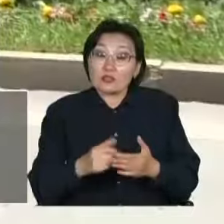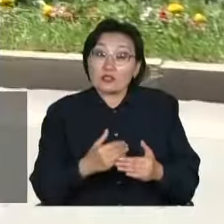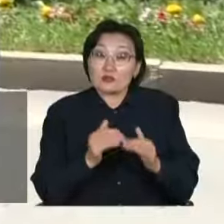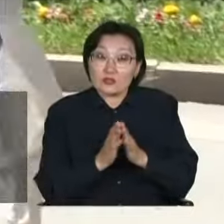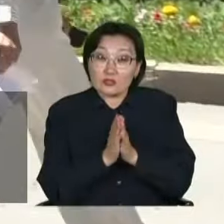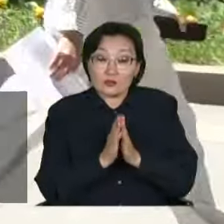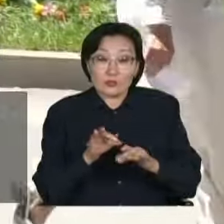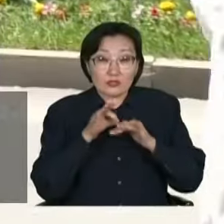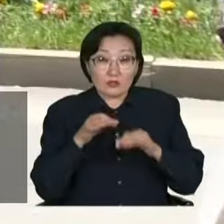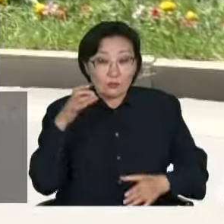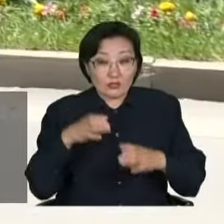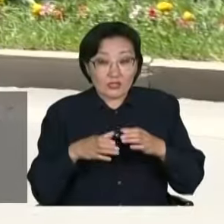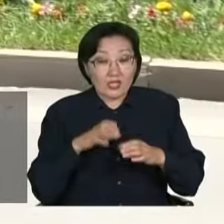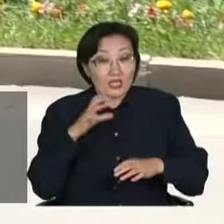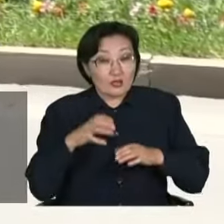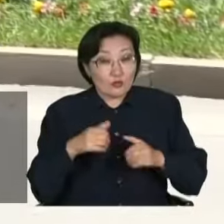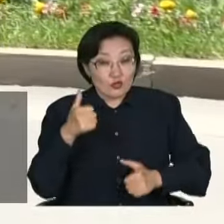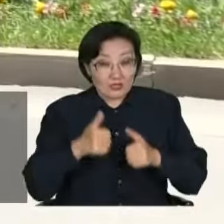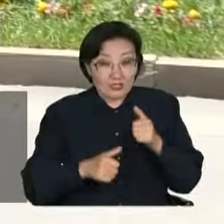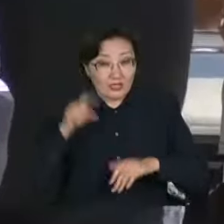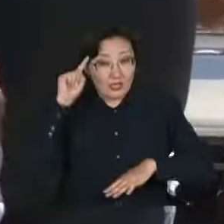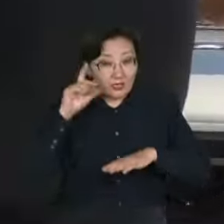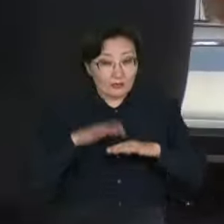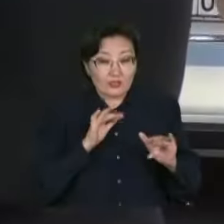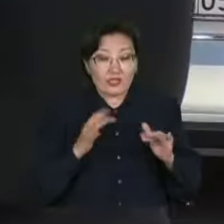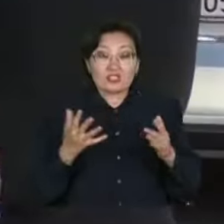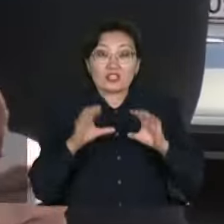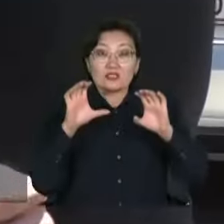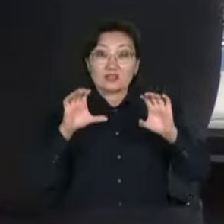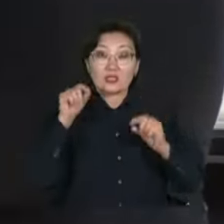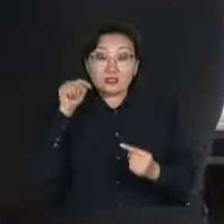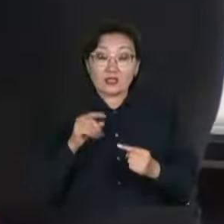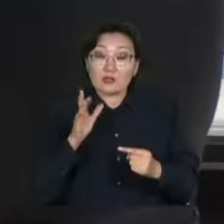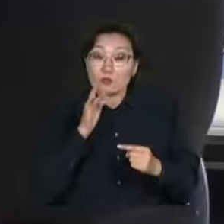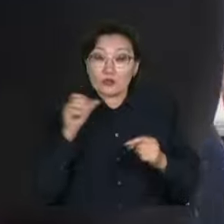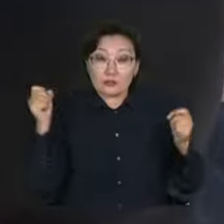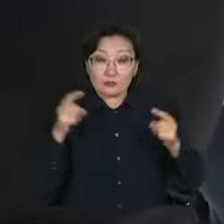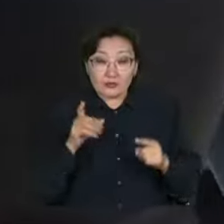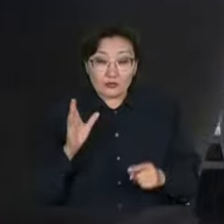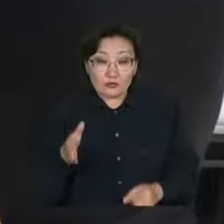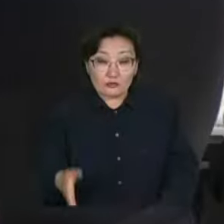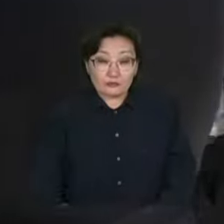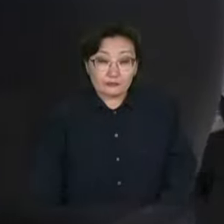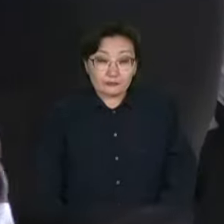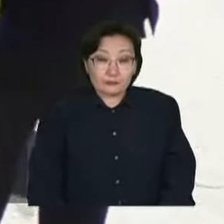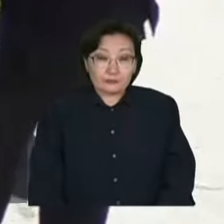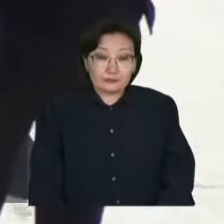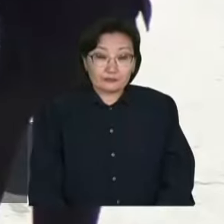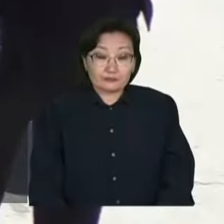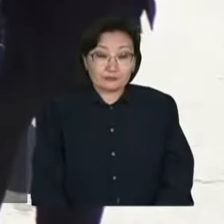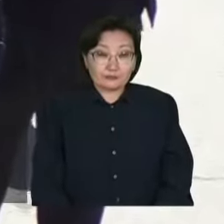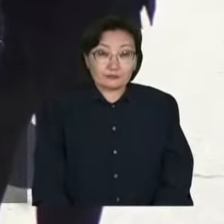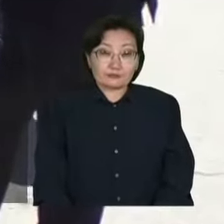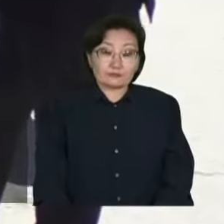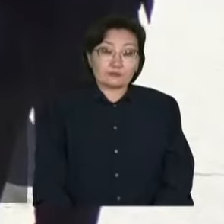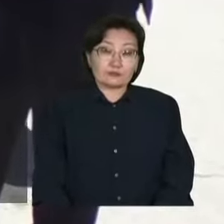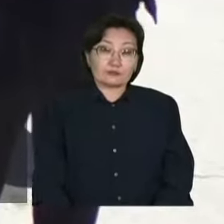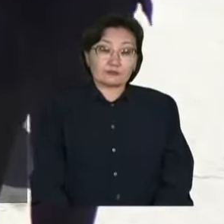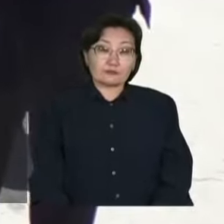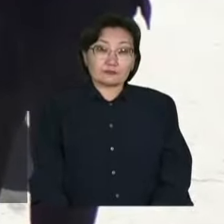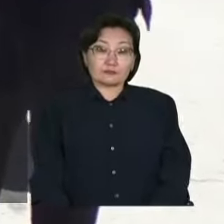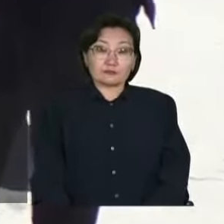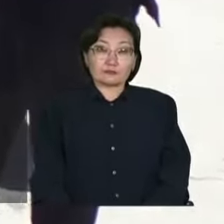мен әкімдіктегілердің іс-әрекеттерінің қаншалықты заңды екені алдағы уақытта белгілі болады. Меруерт Сабыртай, Мира Санитов, Алматы